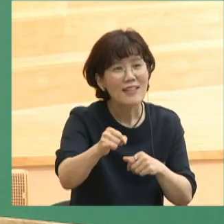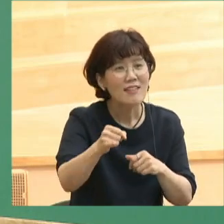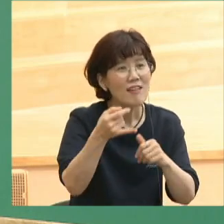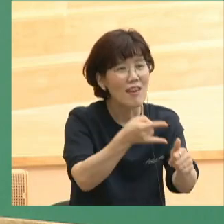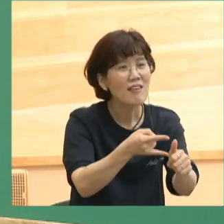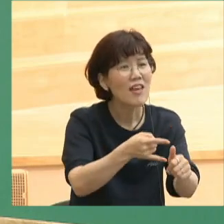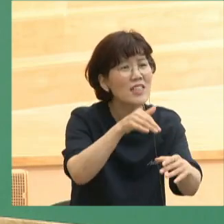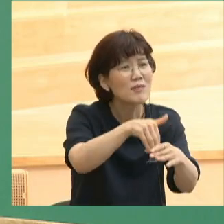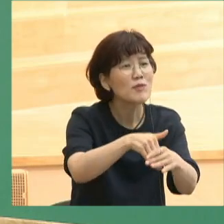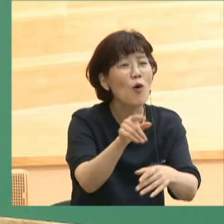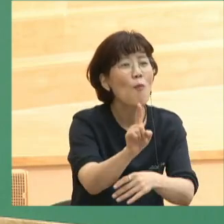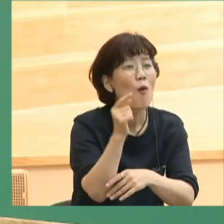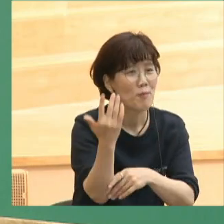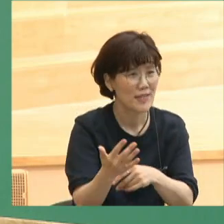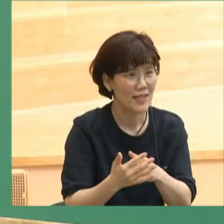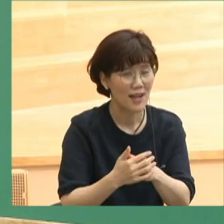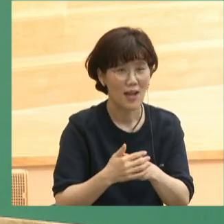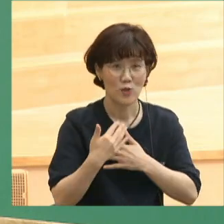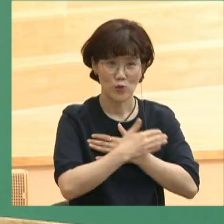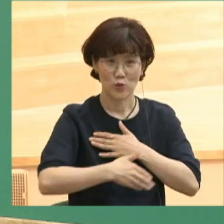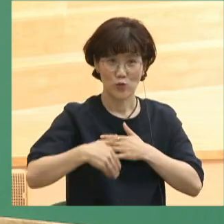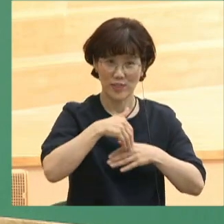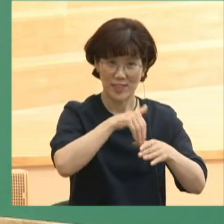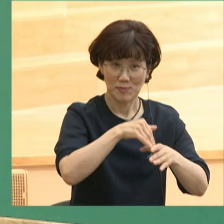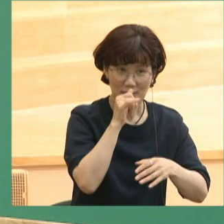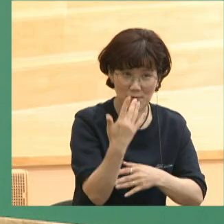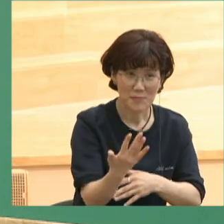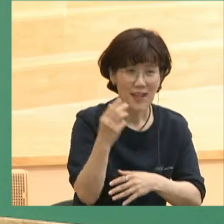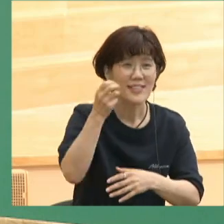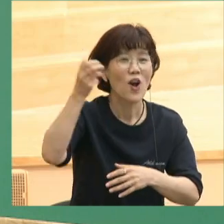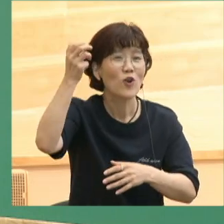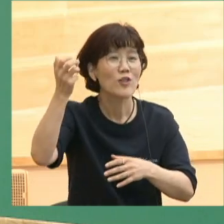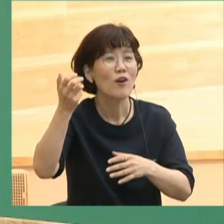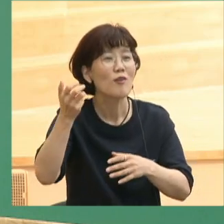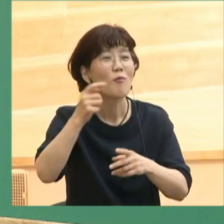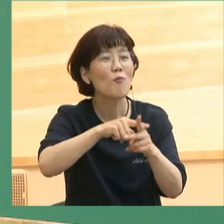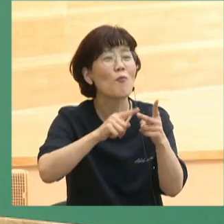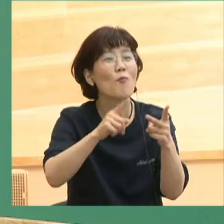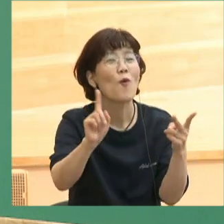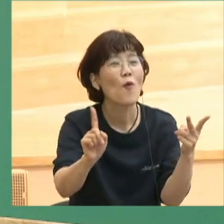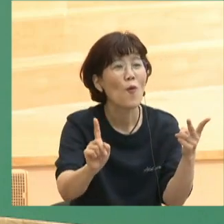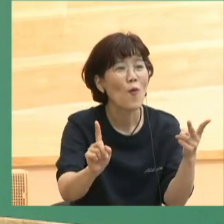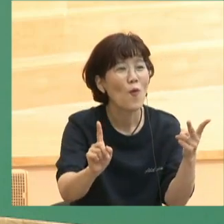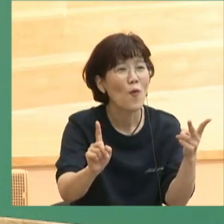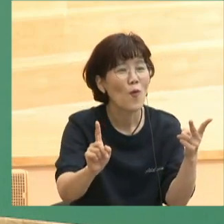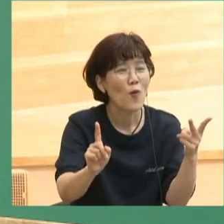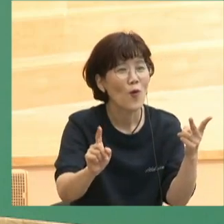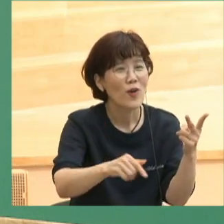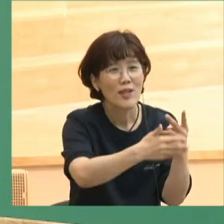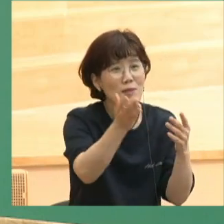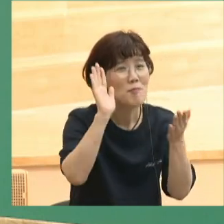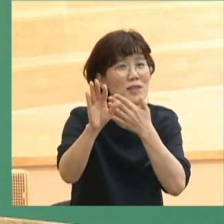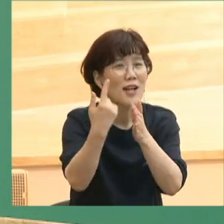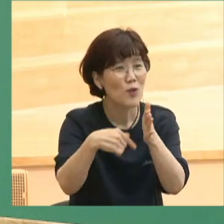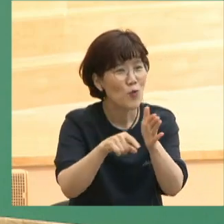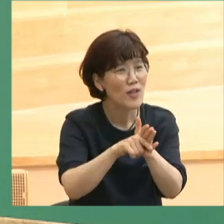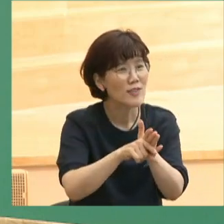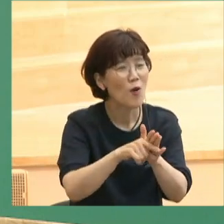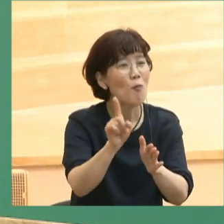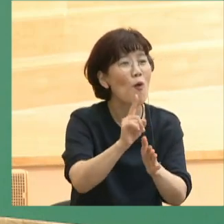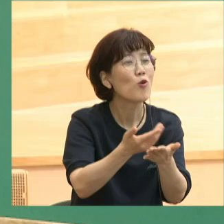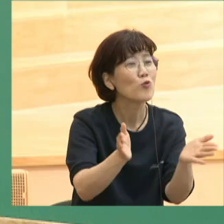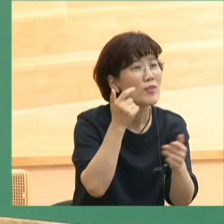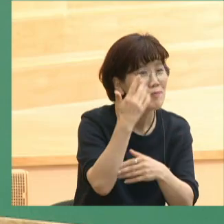계시나요? 육체를 심고 계시나요? 성령을 심고 계시나요? 여러분의 미래를 위해서 지금 뭘 심고